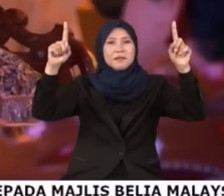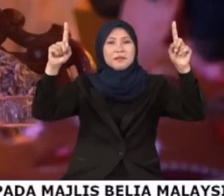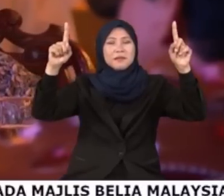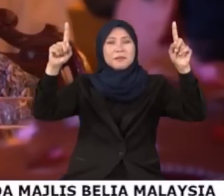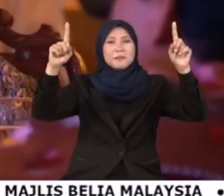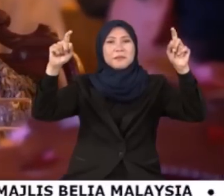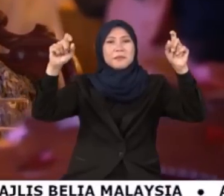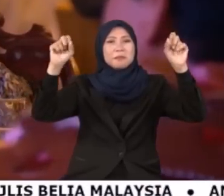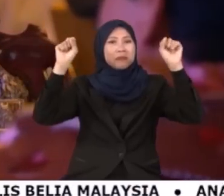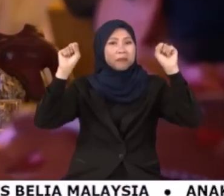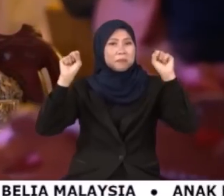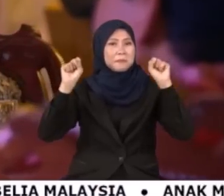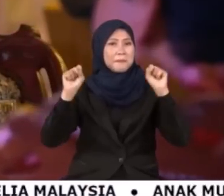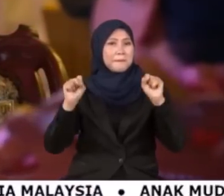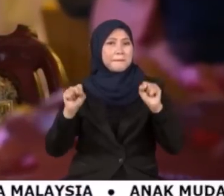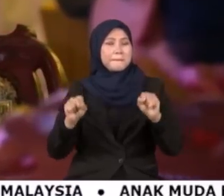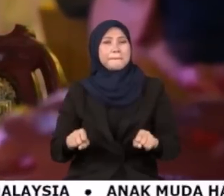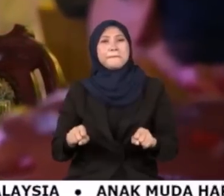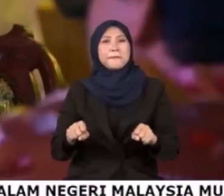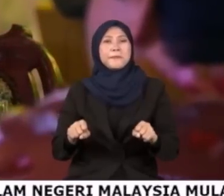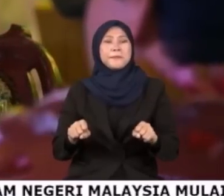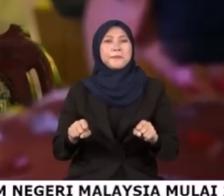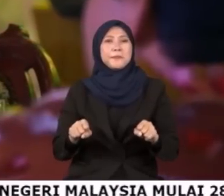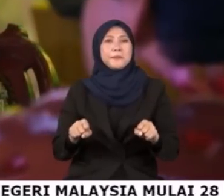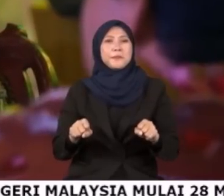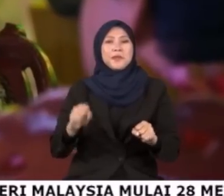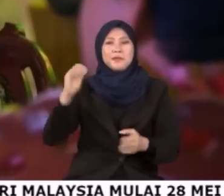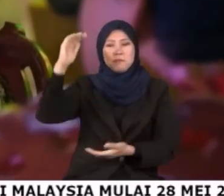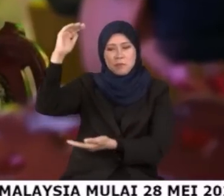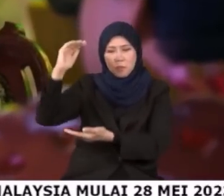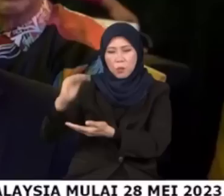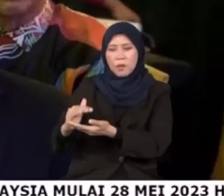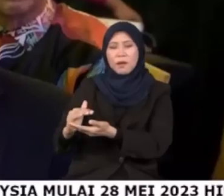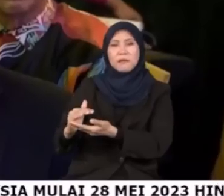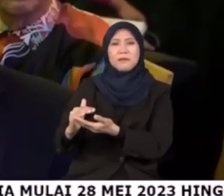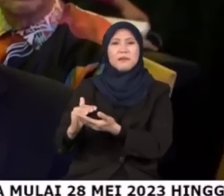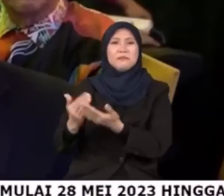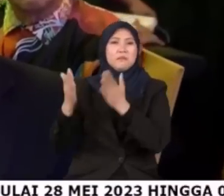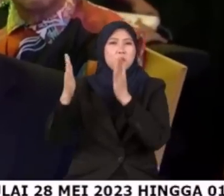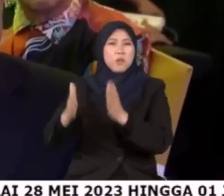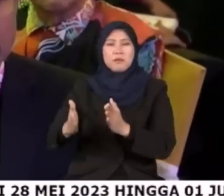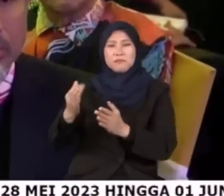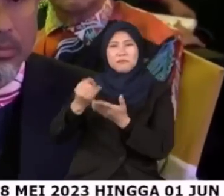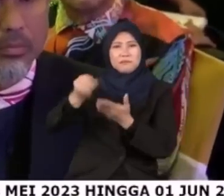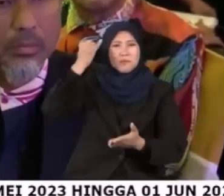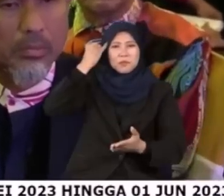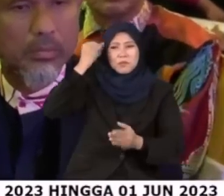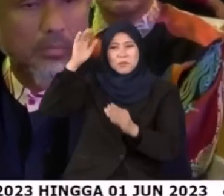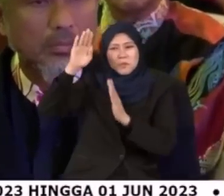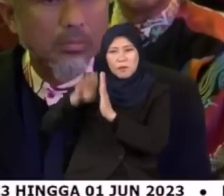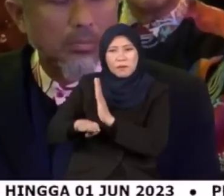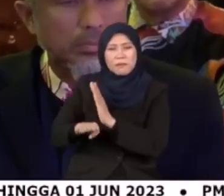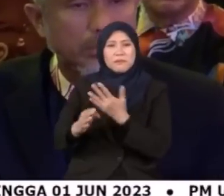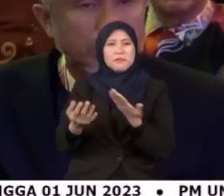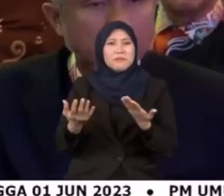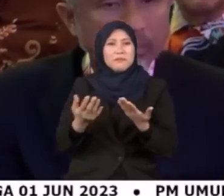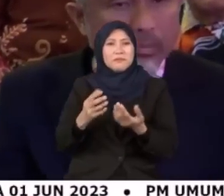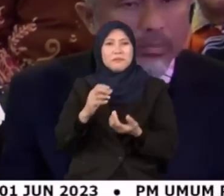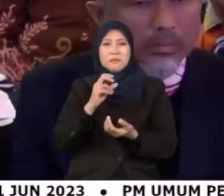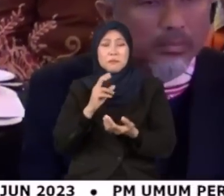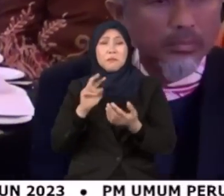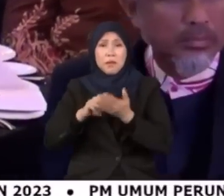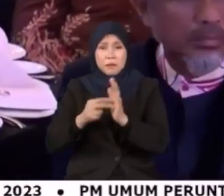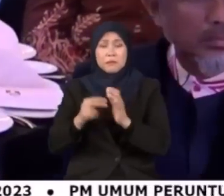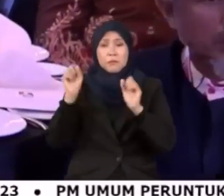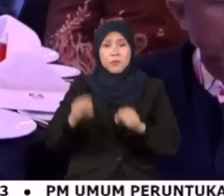tembok kejumudan ke dangkalan berdasarkan kepahaman